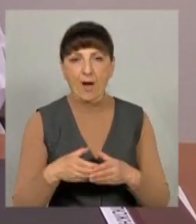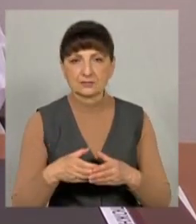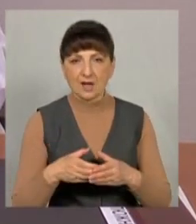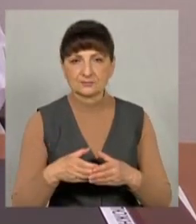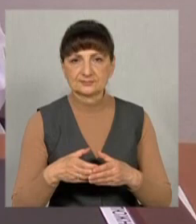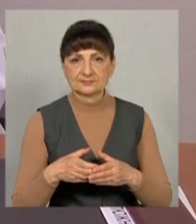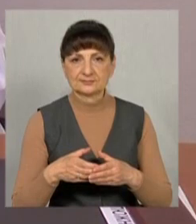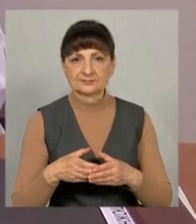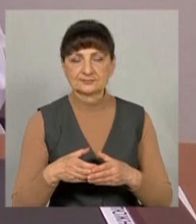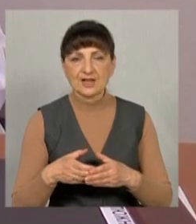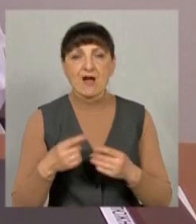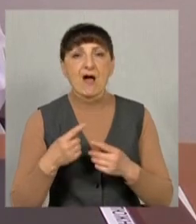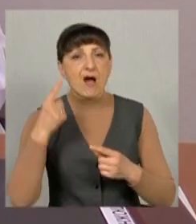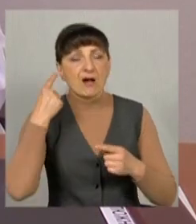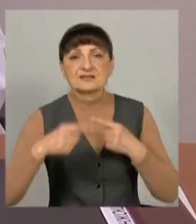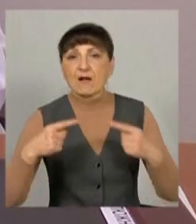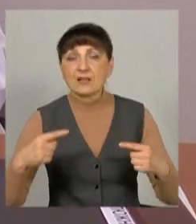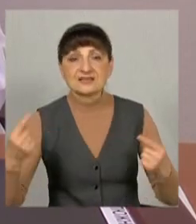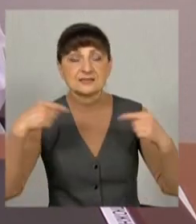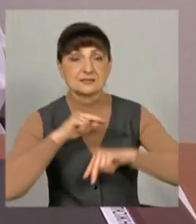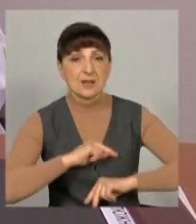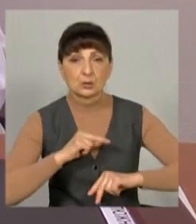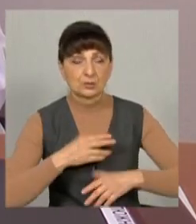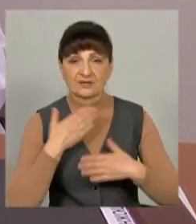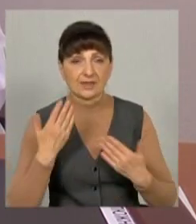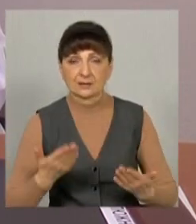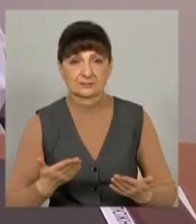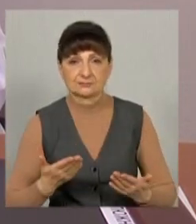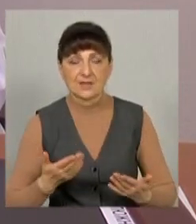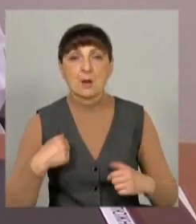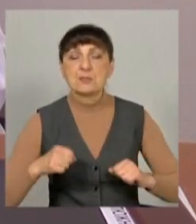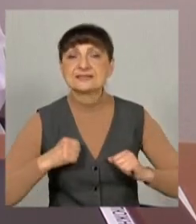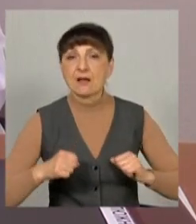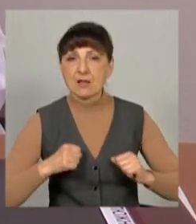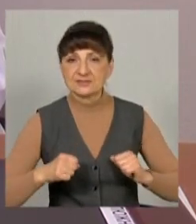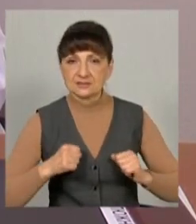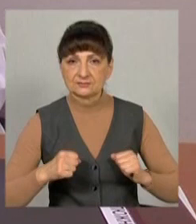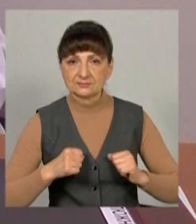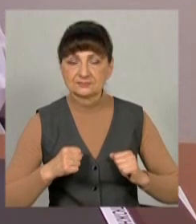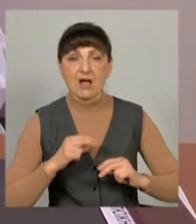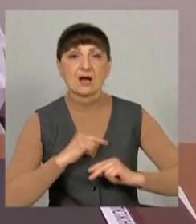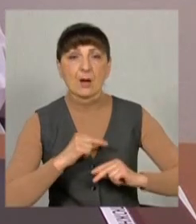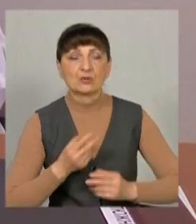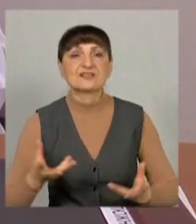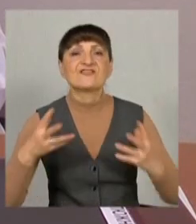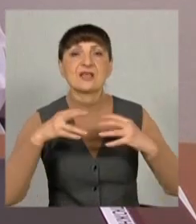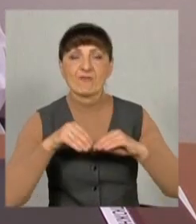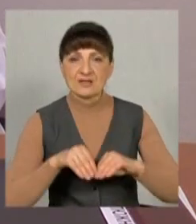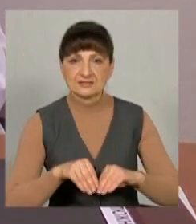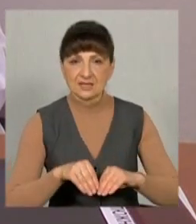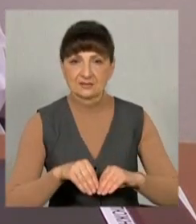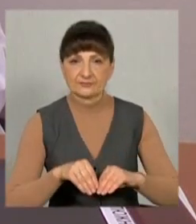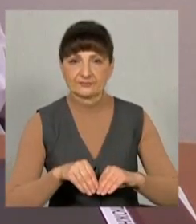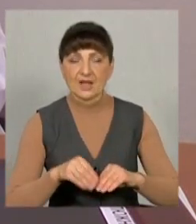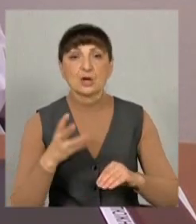командой. Разногласий среди сотрудников нет. Мы стараемся работать все вместе.